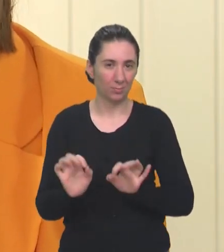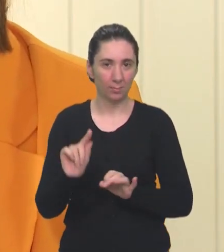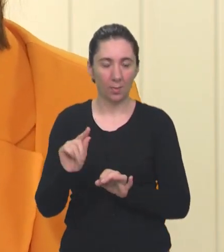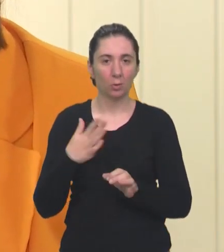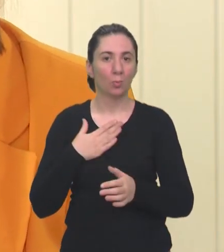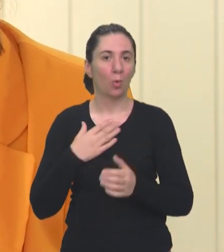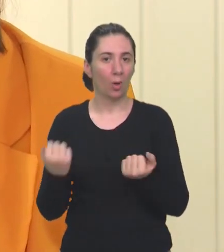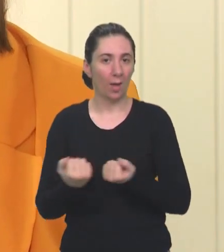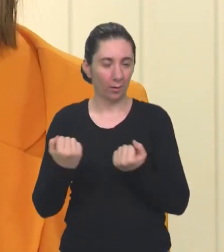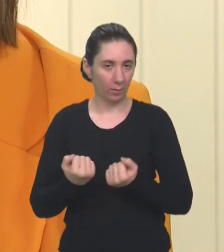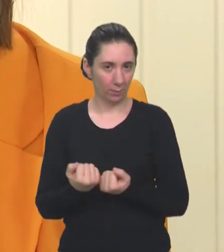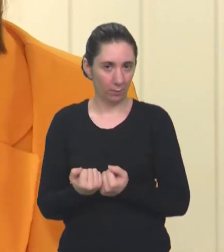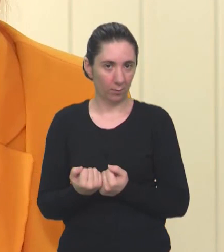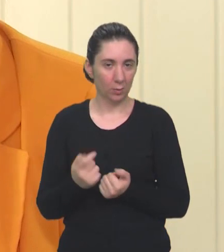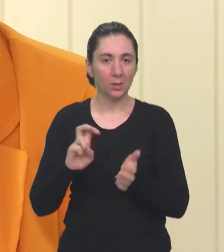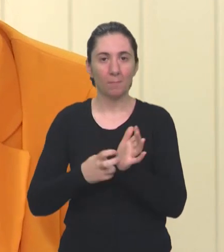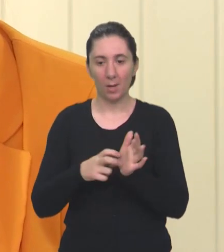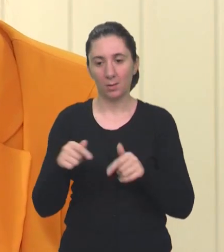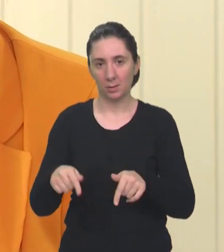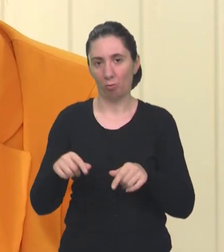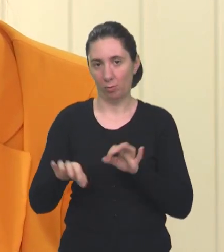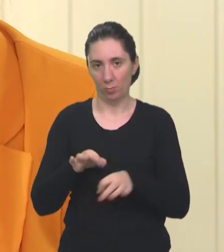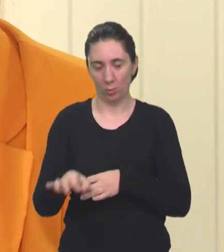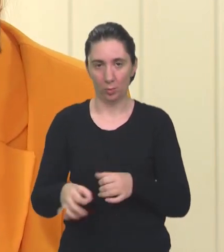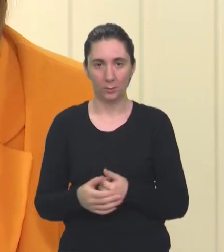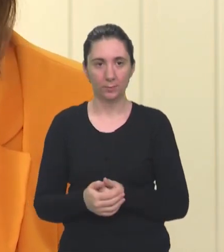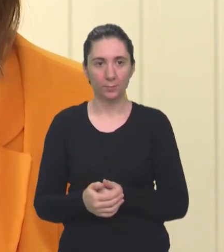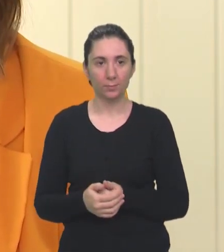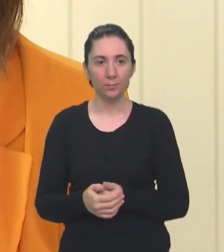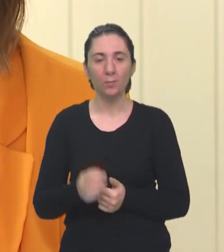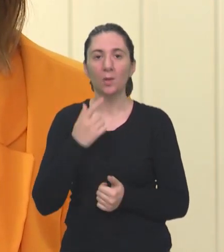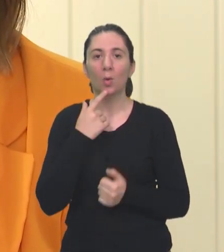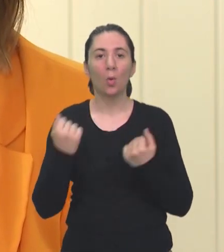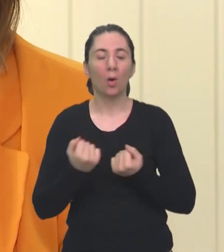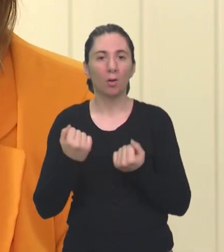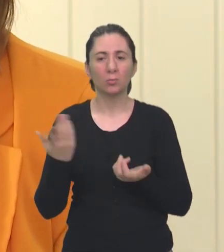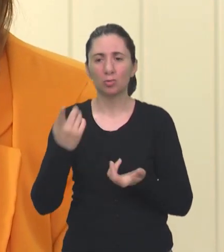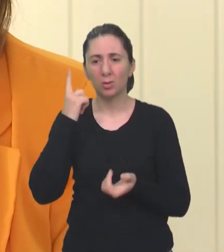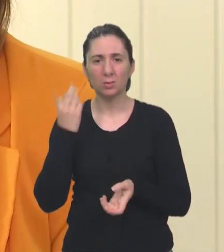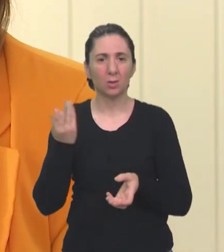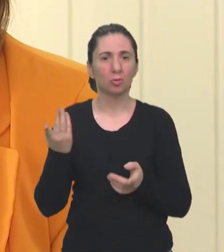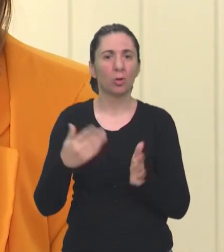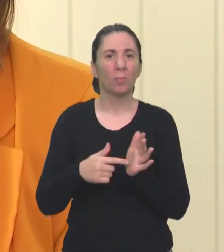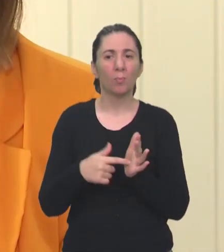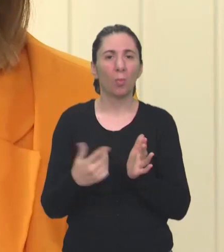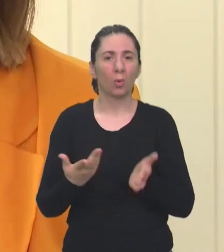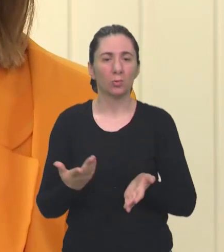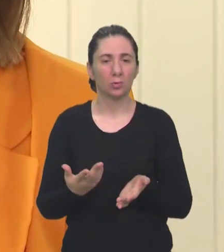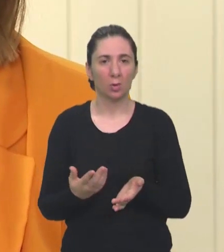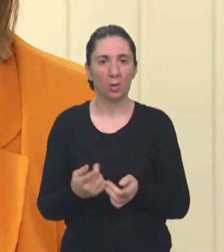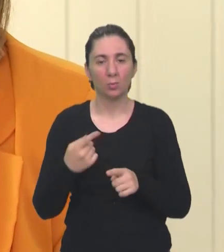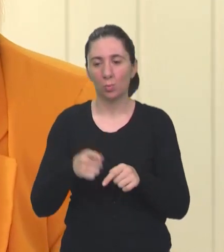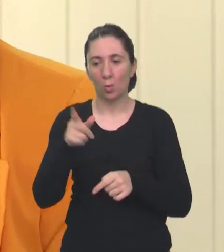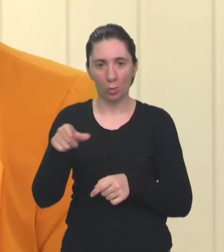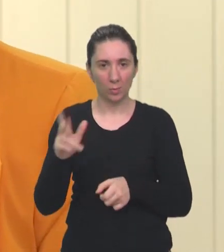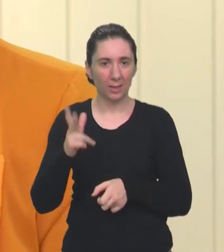prilagodili i svoje aktivnosti i planove za ovaj projekt. Uh-huh. A kojim je aktivnostima riječ? Da je to što se pokazalo? Pa evo, s obzirom da se radi